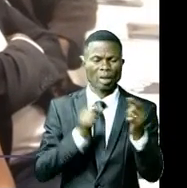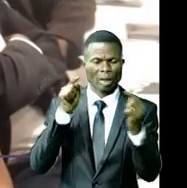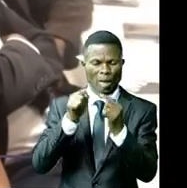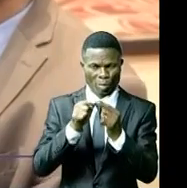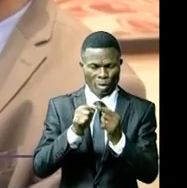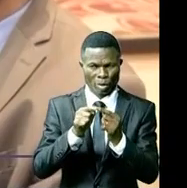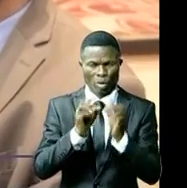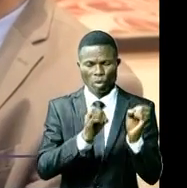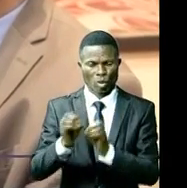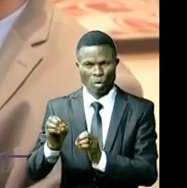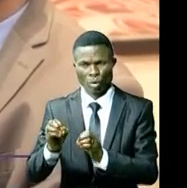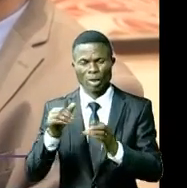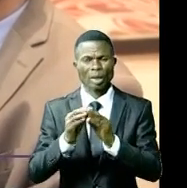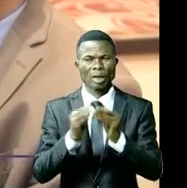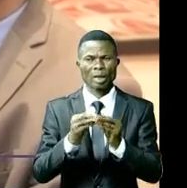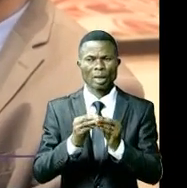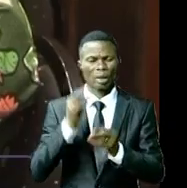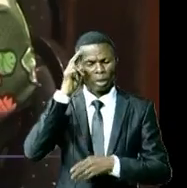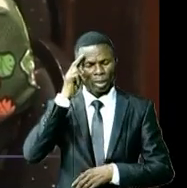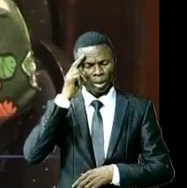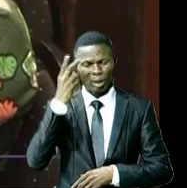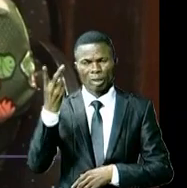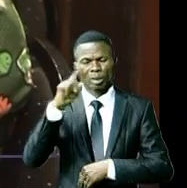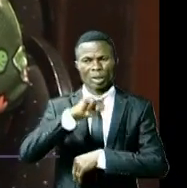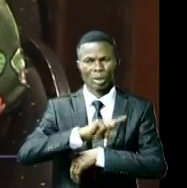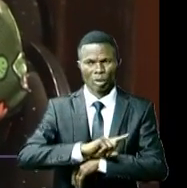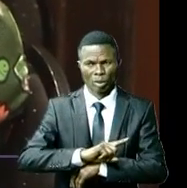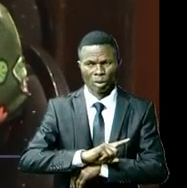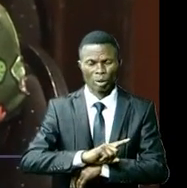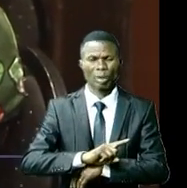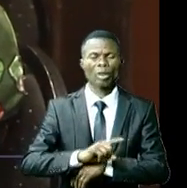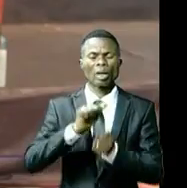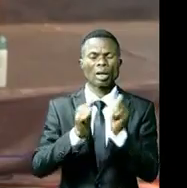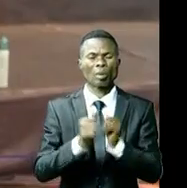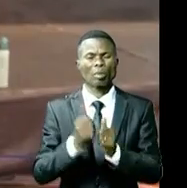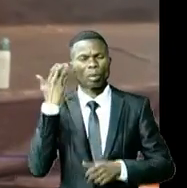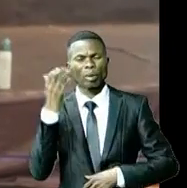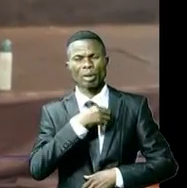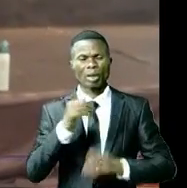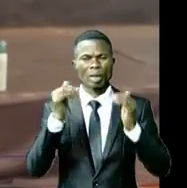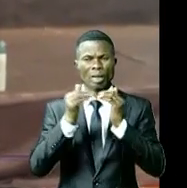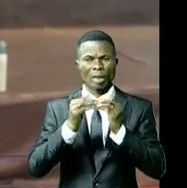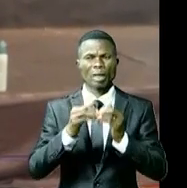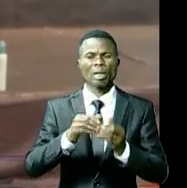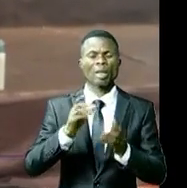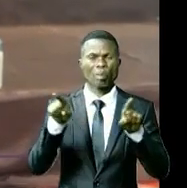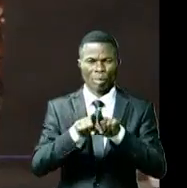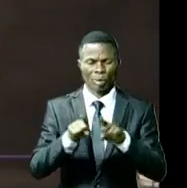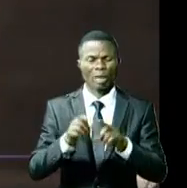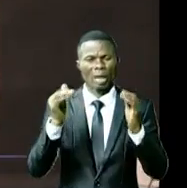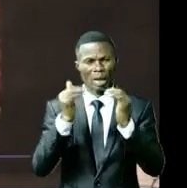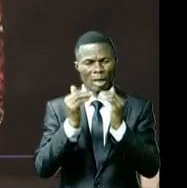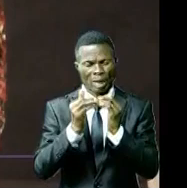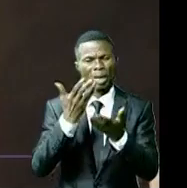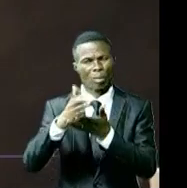poursuivi au cours de cet atelier de réflexion consacré dans les traitements genre. L'égalité s'apprend, l'égalité se partage.